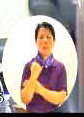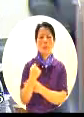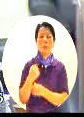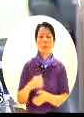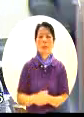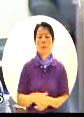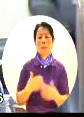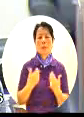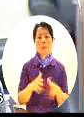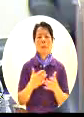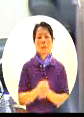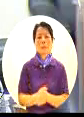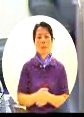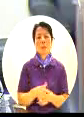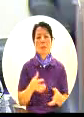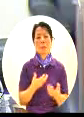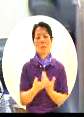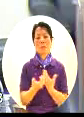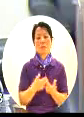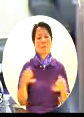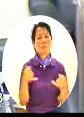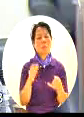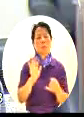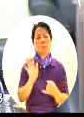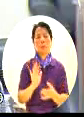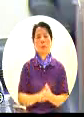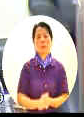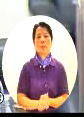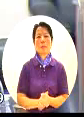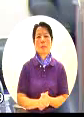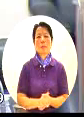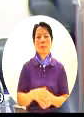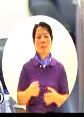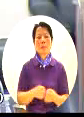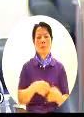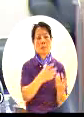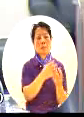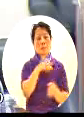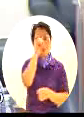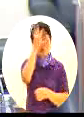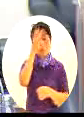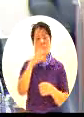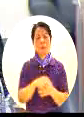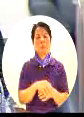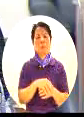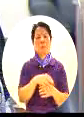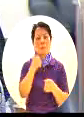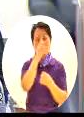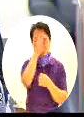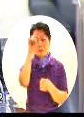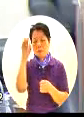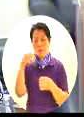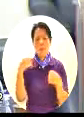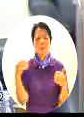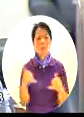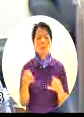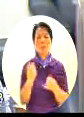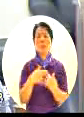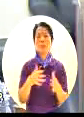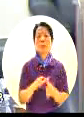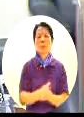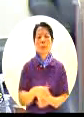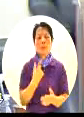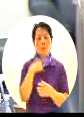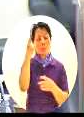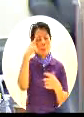啊，不要分彼此啊哈，不要分彼此，不要分党派，诶，当取得一个共识啊哈，